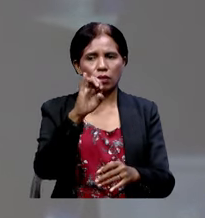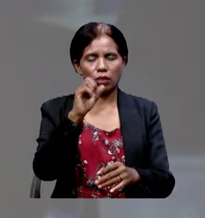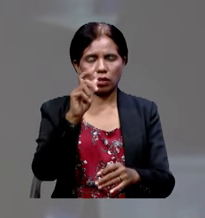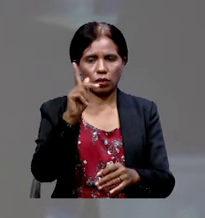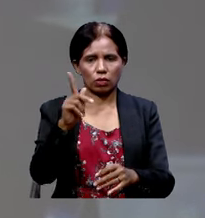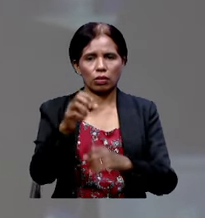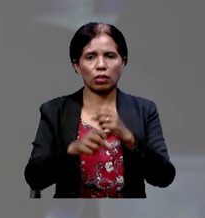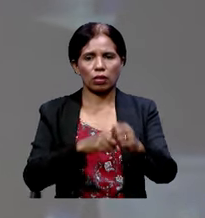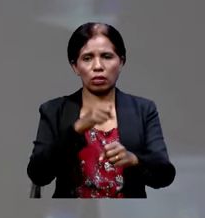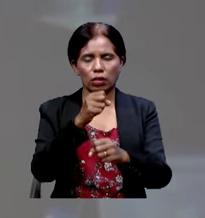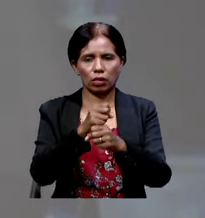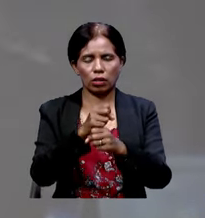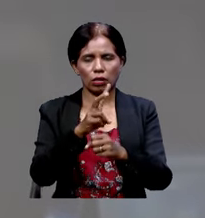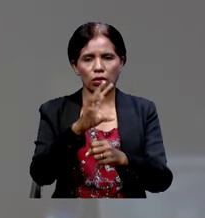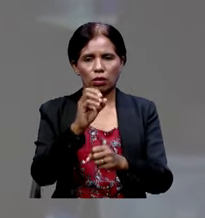yetinan